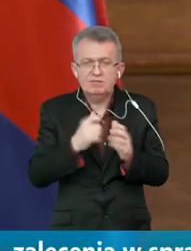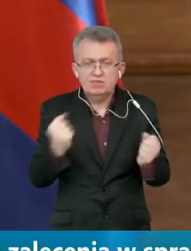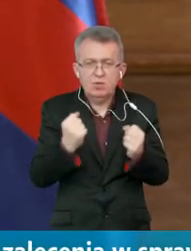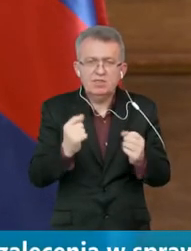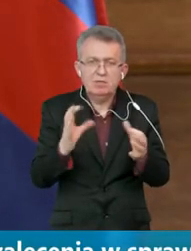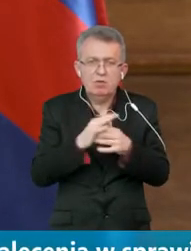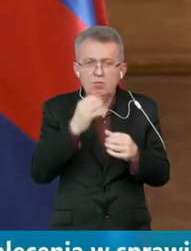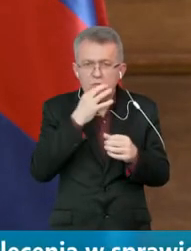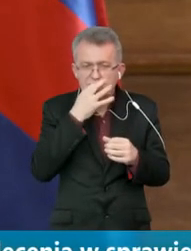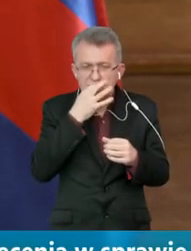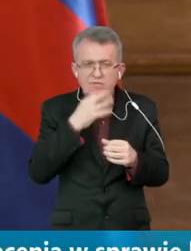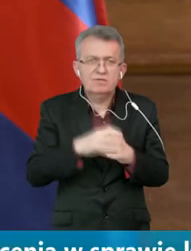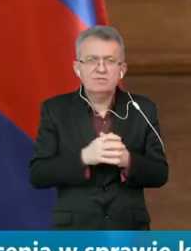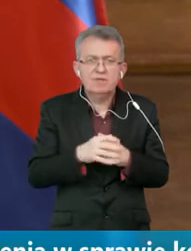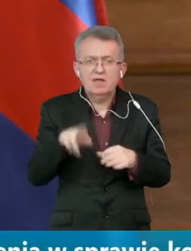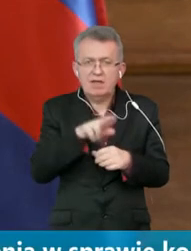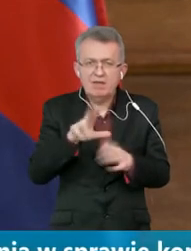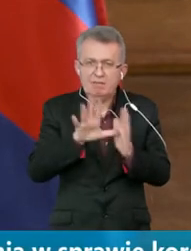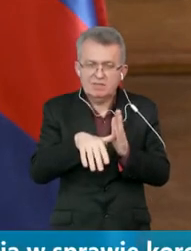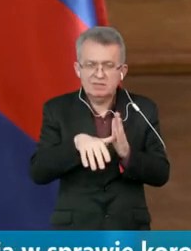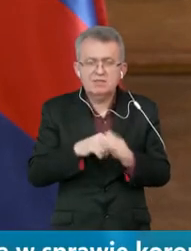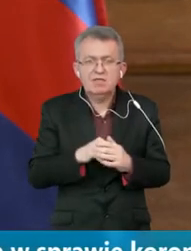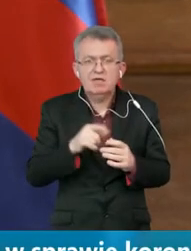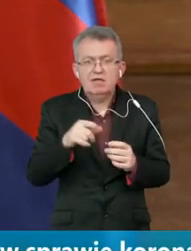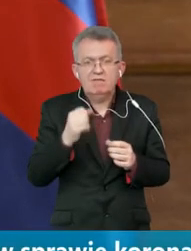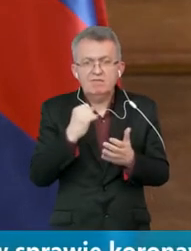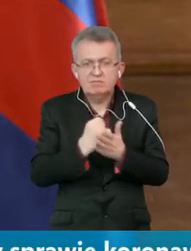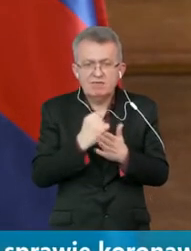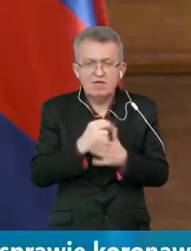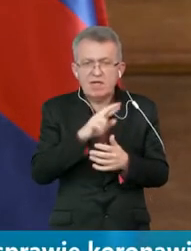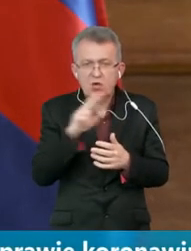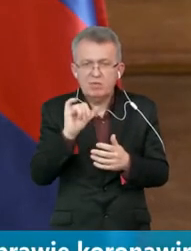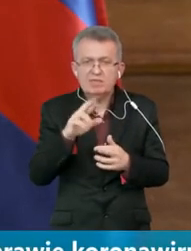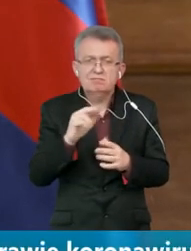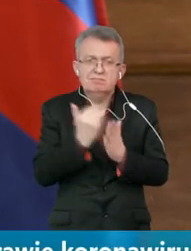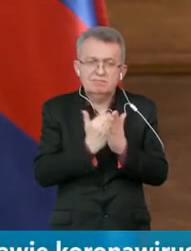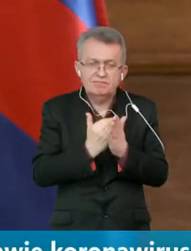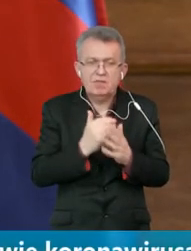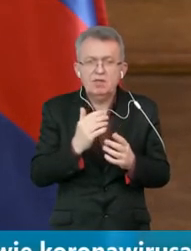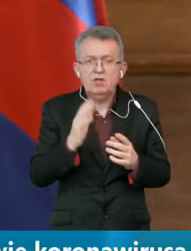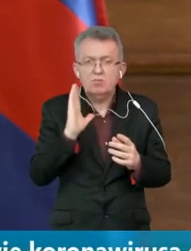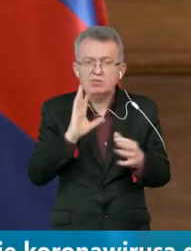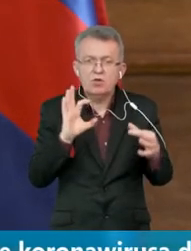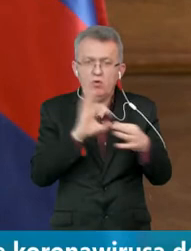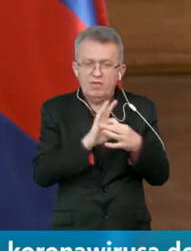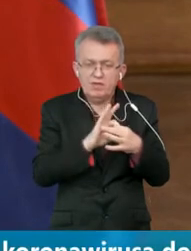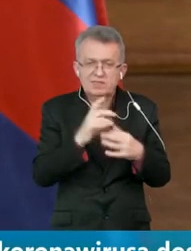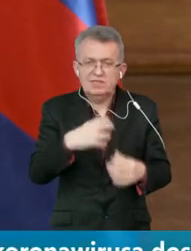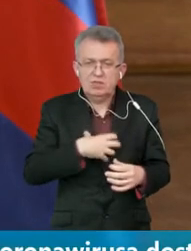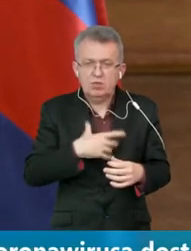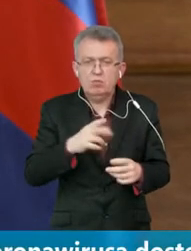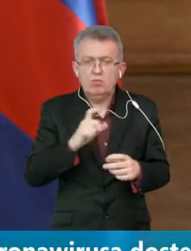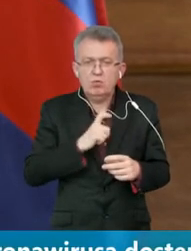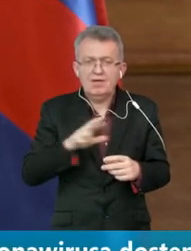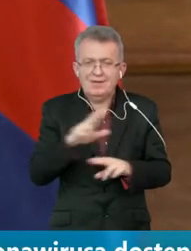związanych z Młodzieżową Radą Miasta. W kwestiach regulaminu i zasad sugerowałbym kontakt z dyrektorem Biura